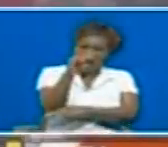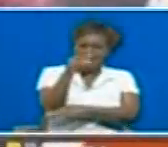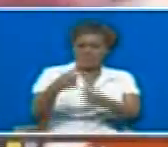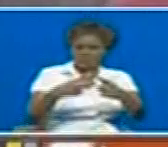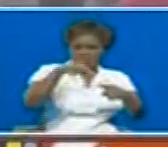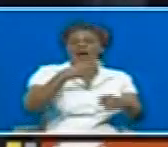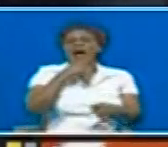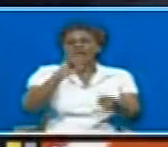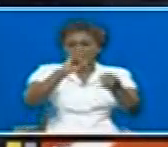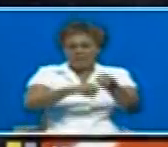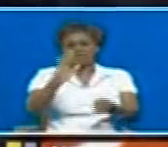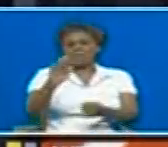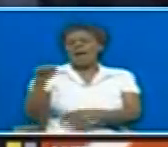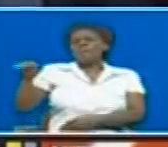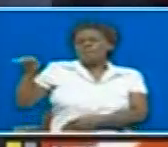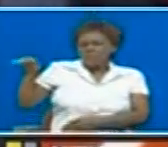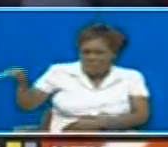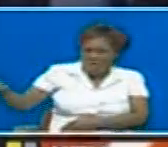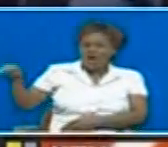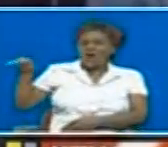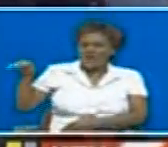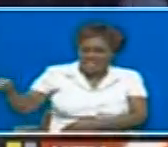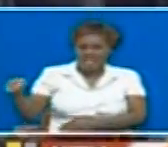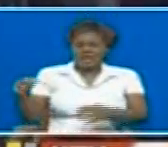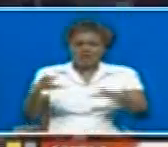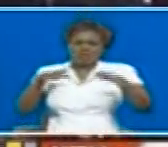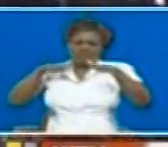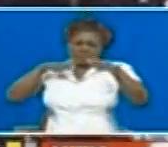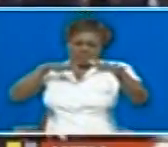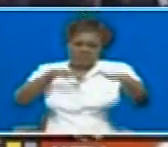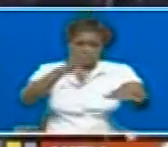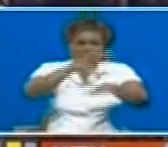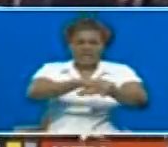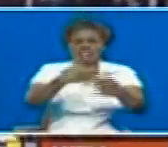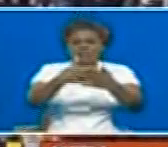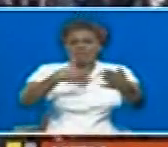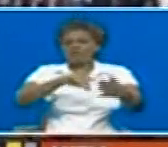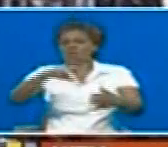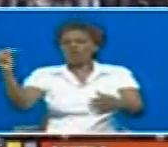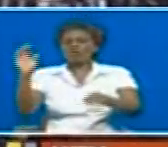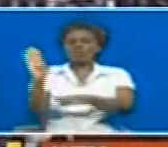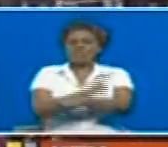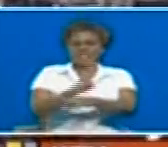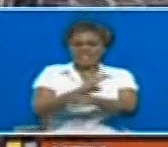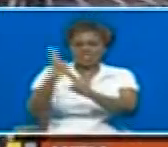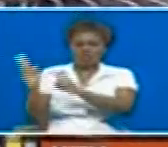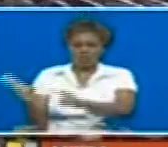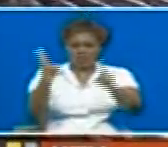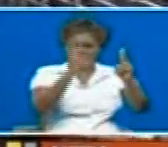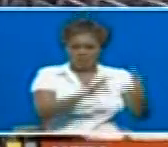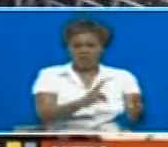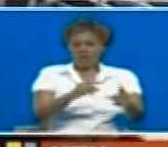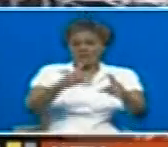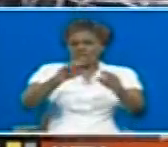tohara mumewe. Asubuhi na mapema, umati mkubwa umemnasa kabla ya kuamkia shughuli zake za kila siku, na mara